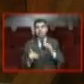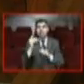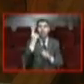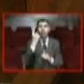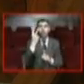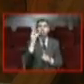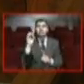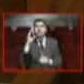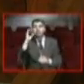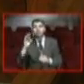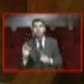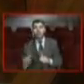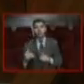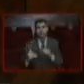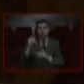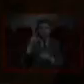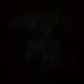الممهنانة والمستار الممهنان وشكراً في القناة اشتركوا